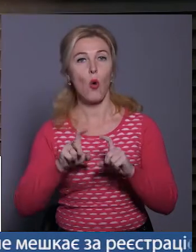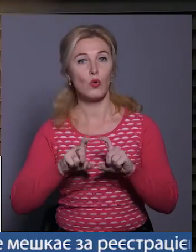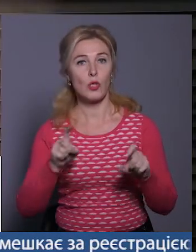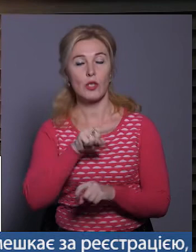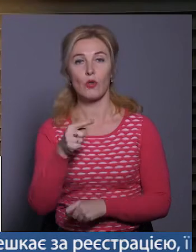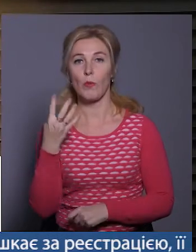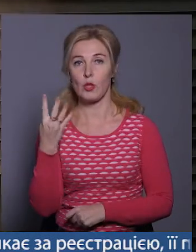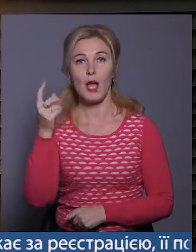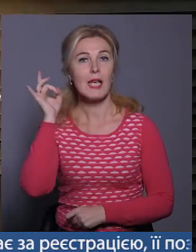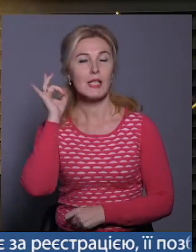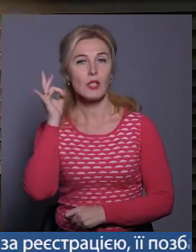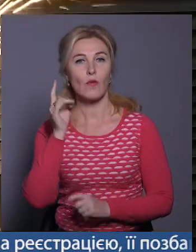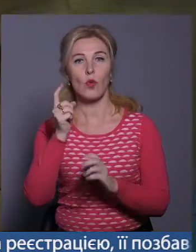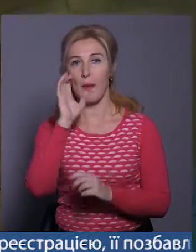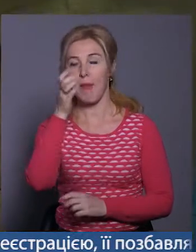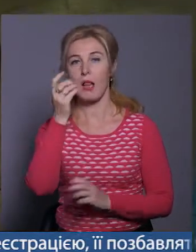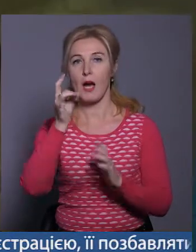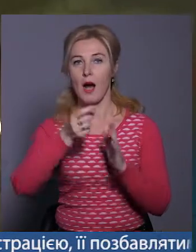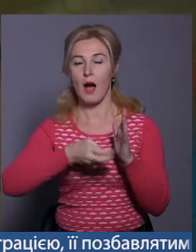4 звуки плазморізу та болгарок.